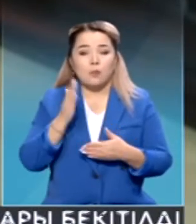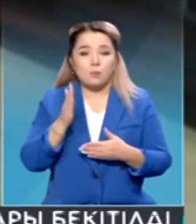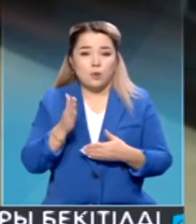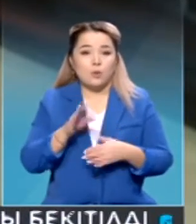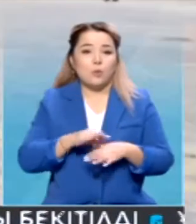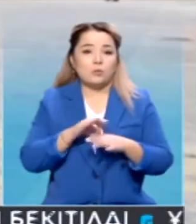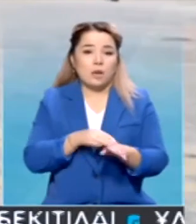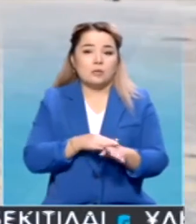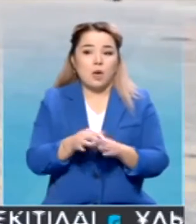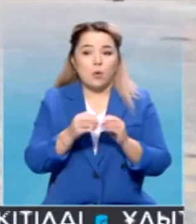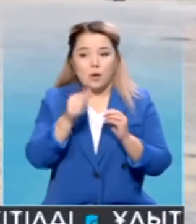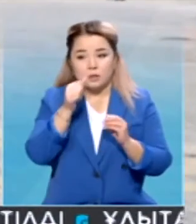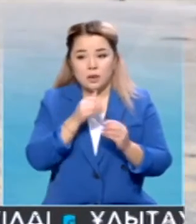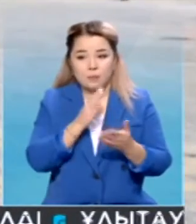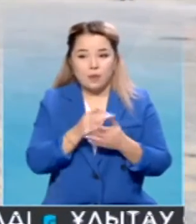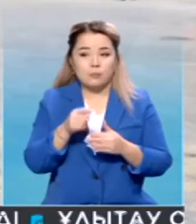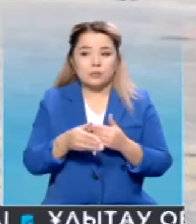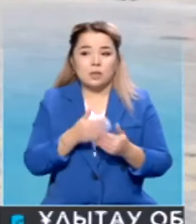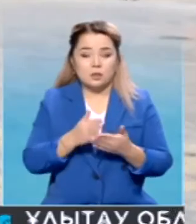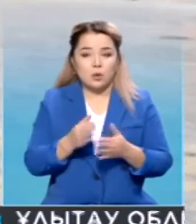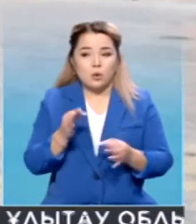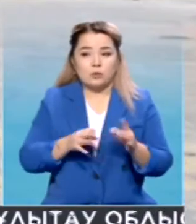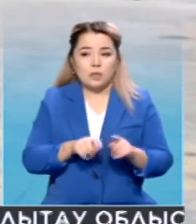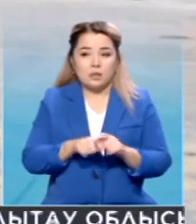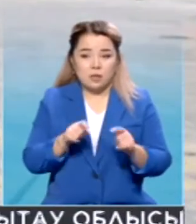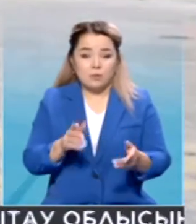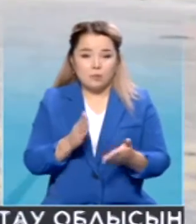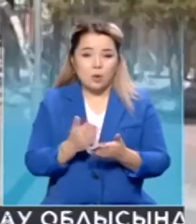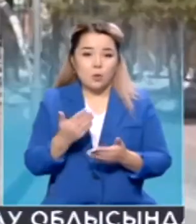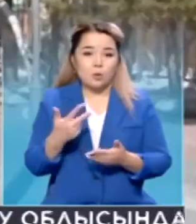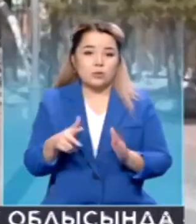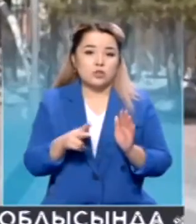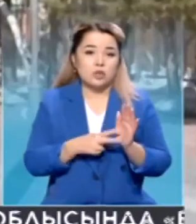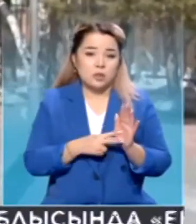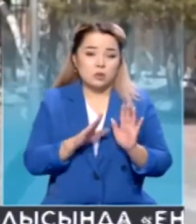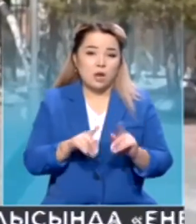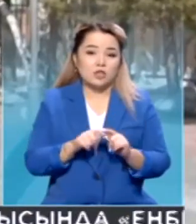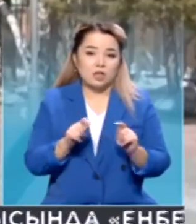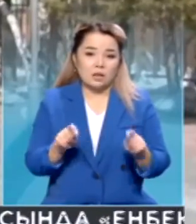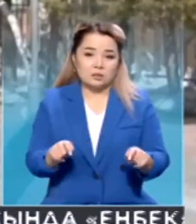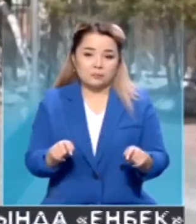Өткен 10 айда облыста мыңнан аса осындай қылмыс тіркеліп, оның 37-сі ғана ашылған.